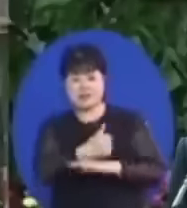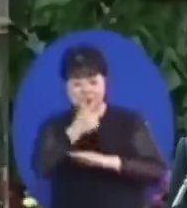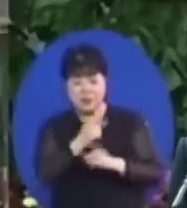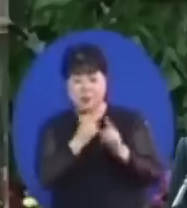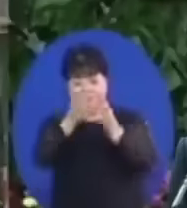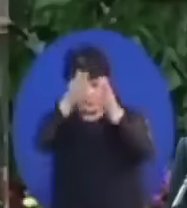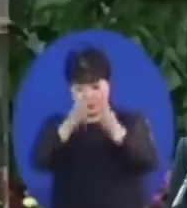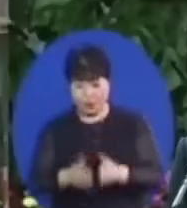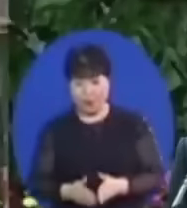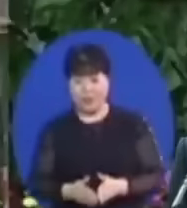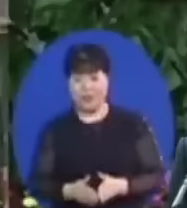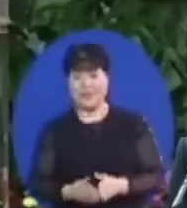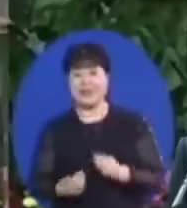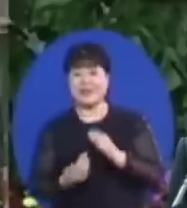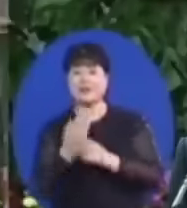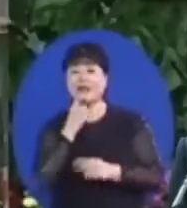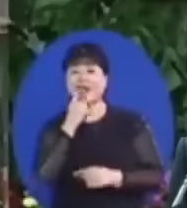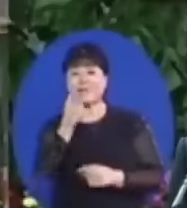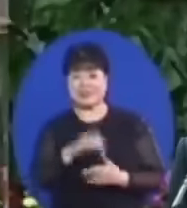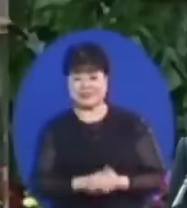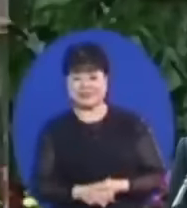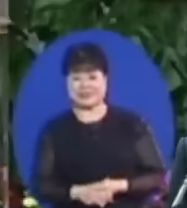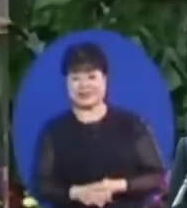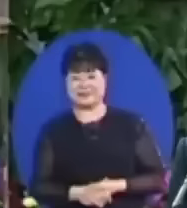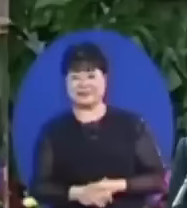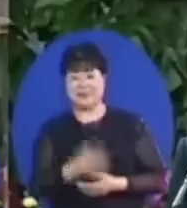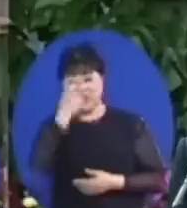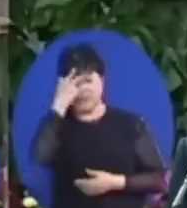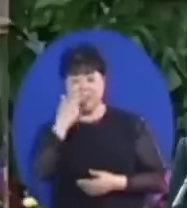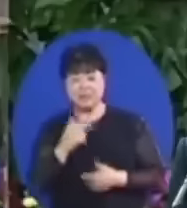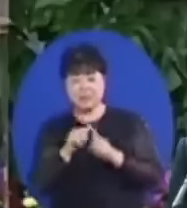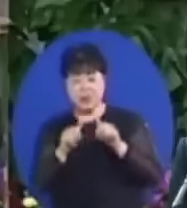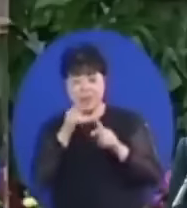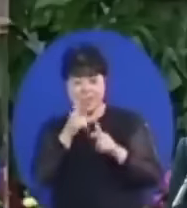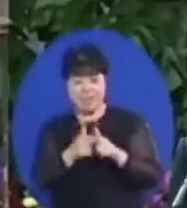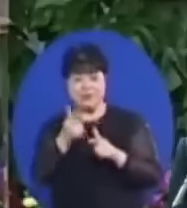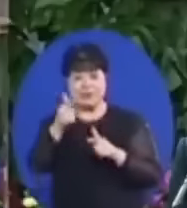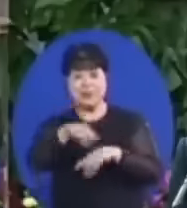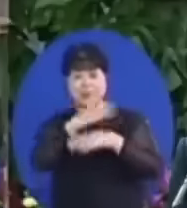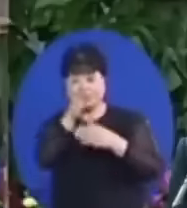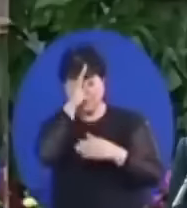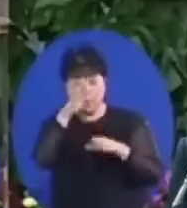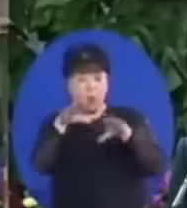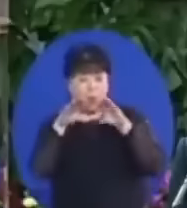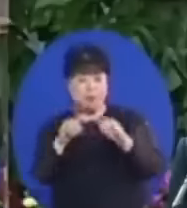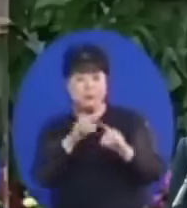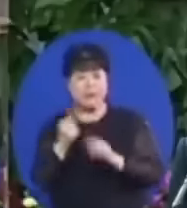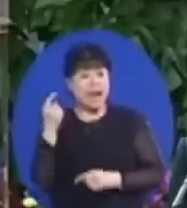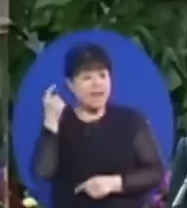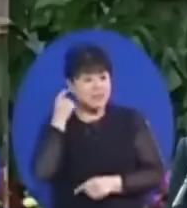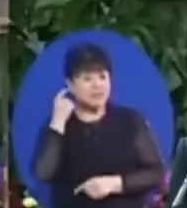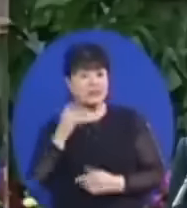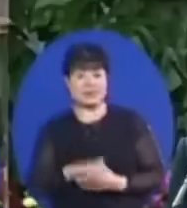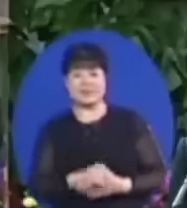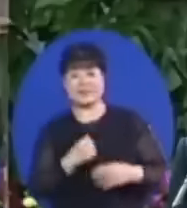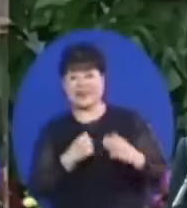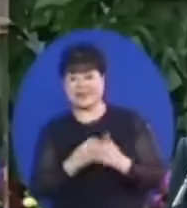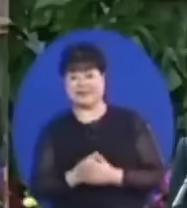그리스도의 말씀으로 말미암는다고 바디메오가 예수님이 모든 병을 고친다는 이야기를 자꾸